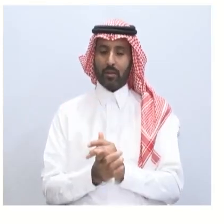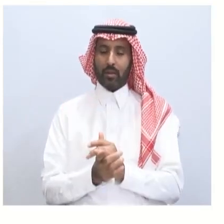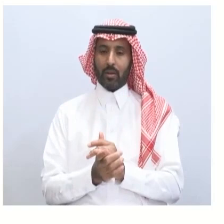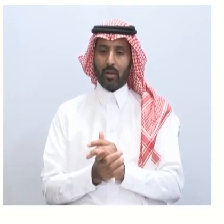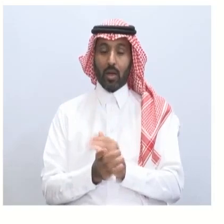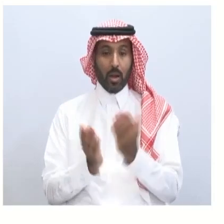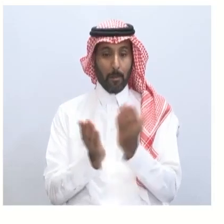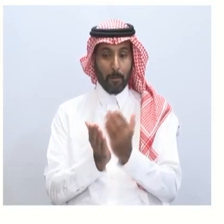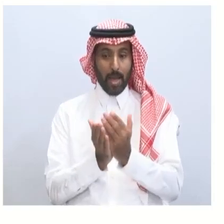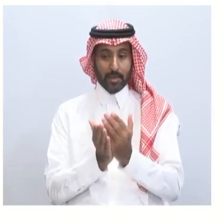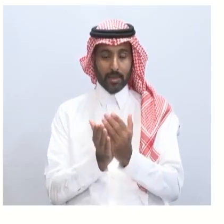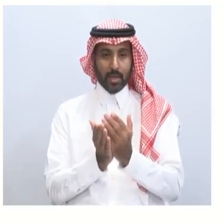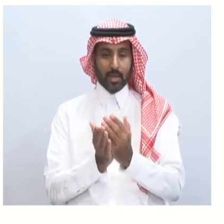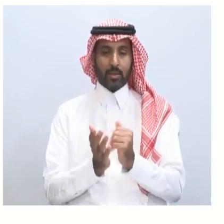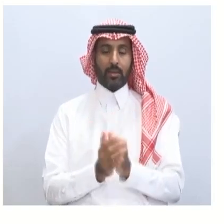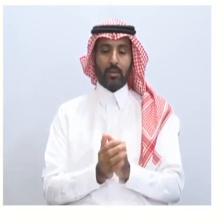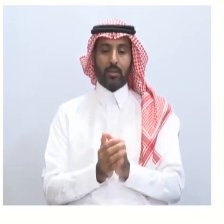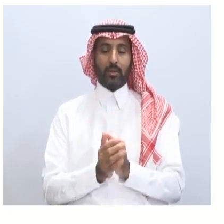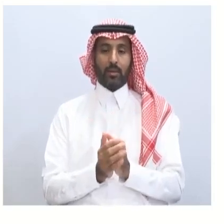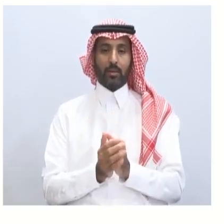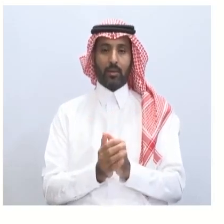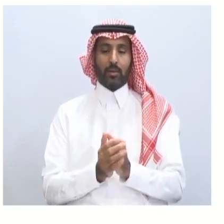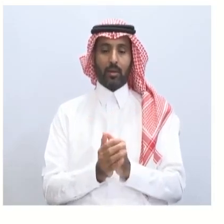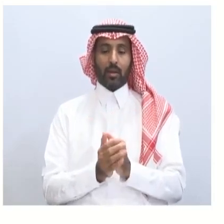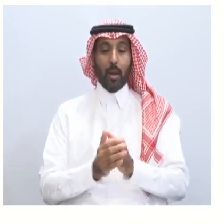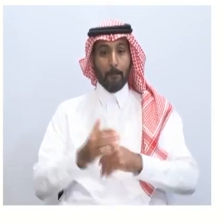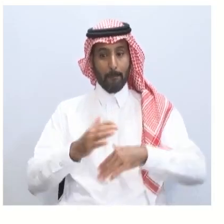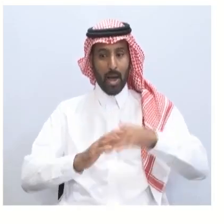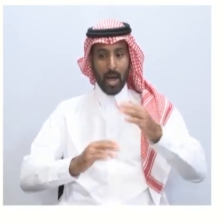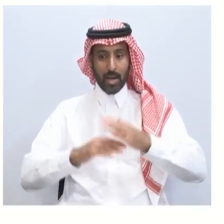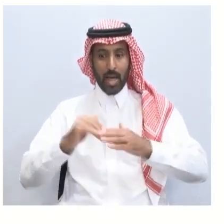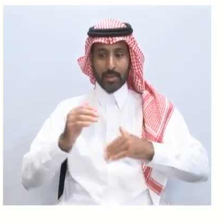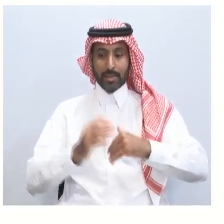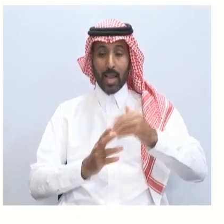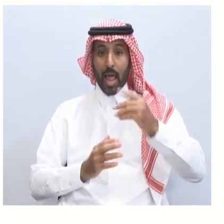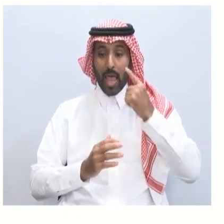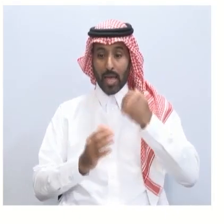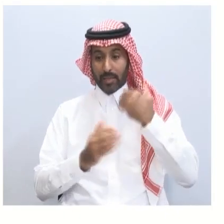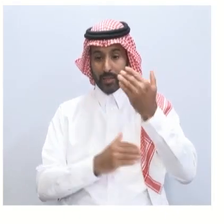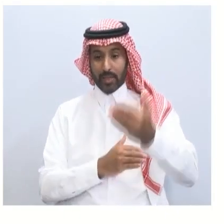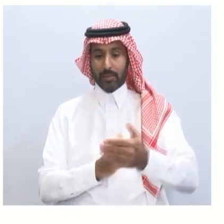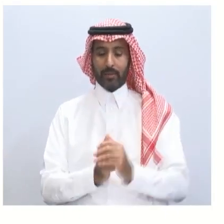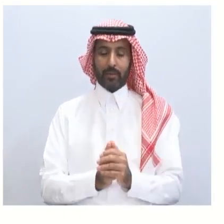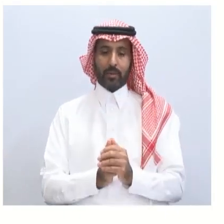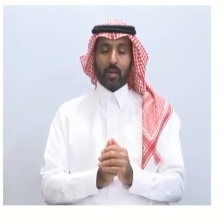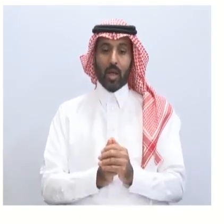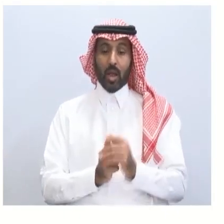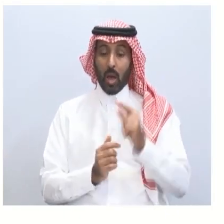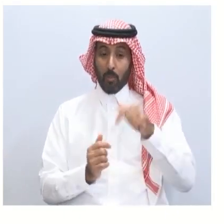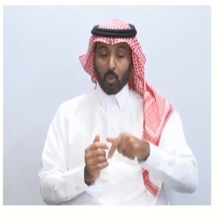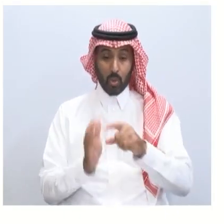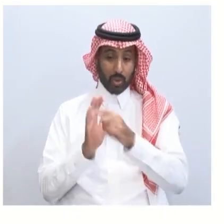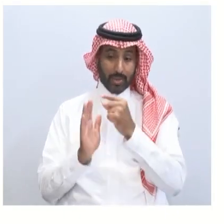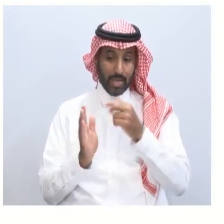مادتنا الماده الجميله والمحبوبه لدى الجميع ماده المهارات الحياه موضوع درسنا